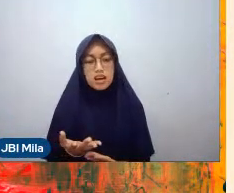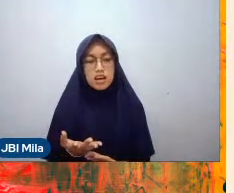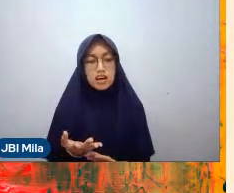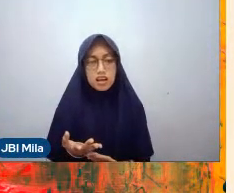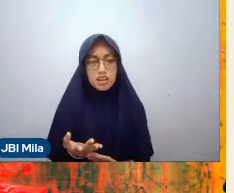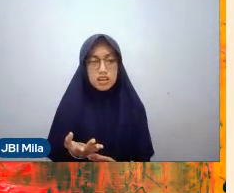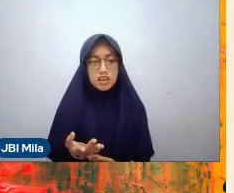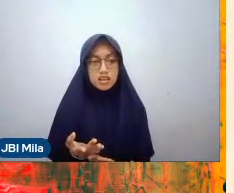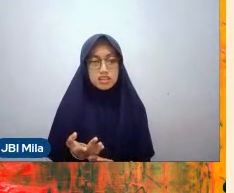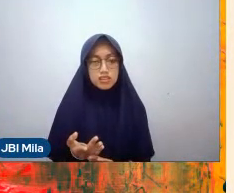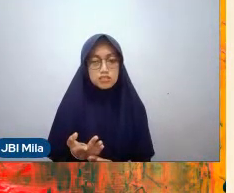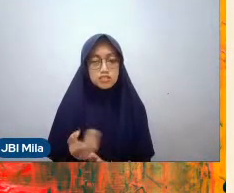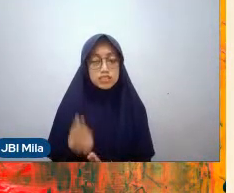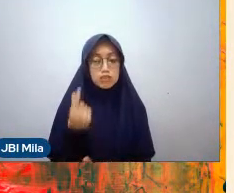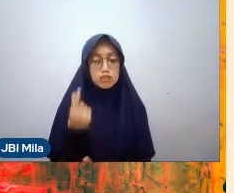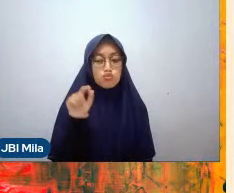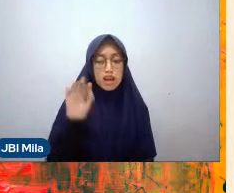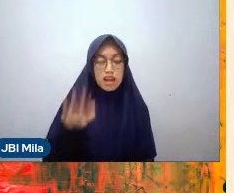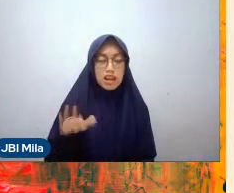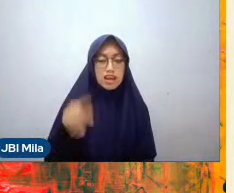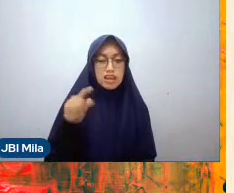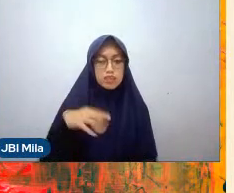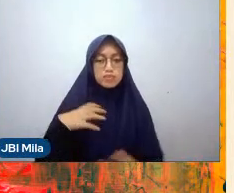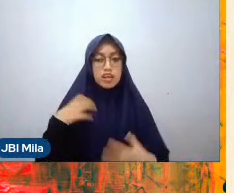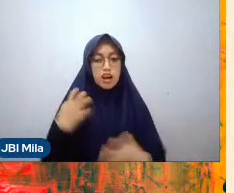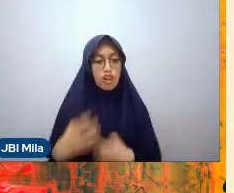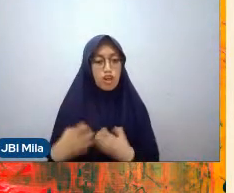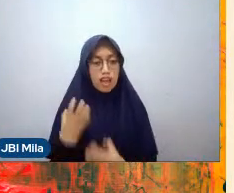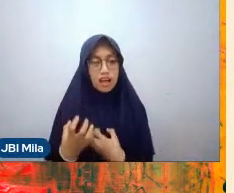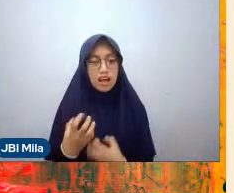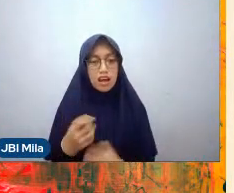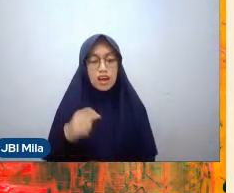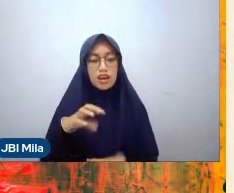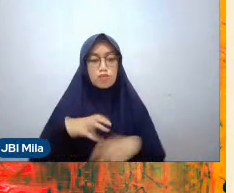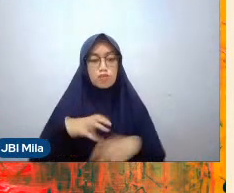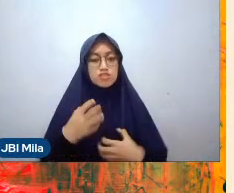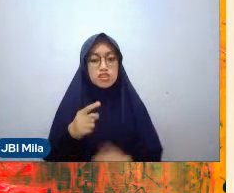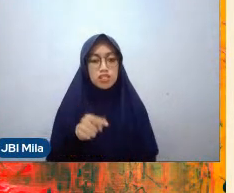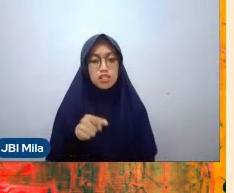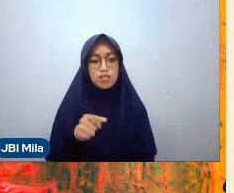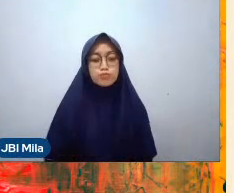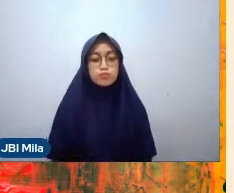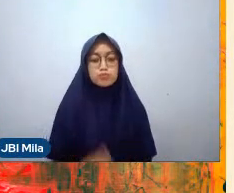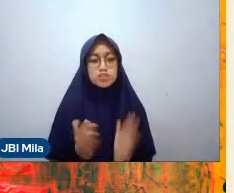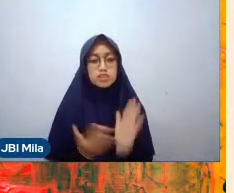bisa mengelola emosinya dengan baik. Slide selanjutnya.